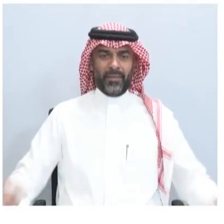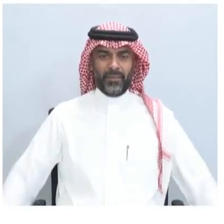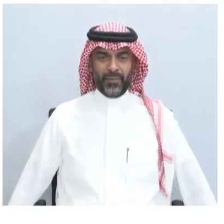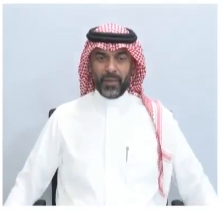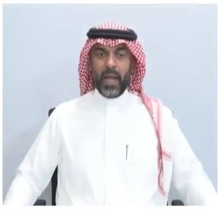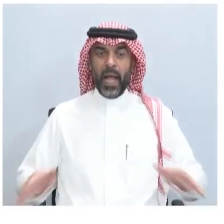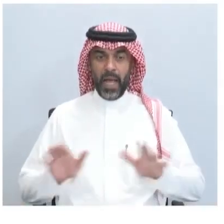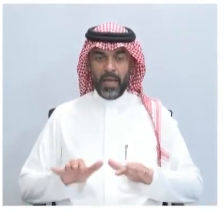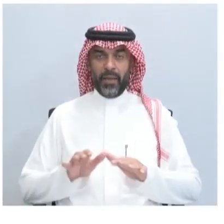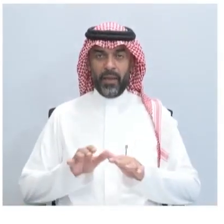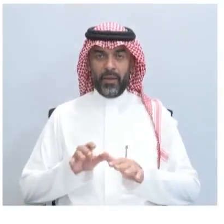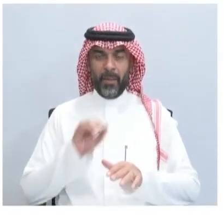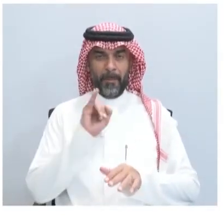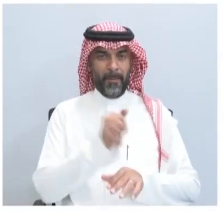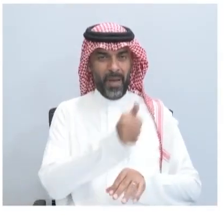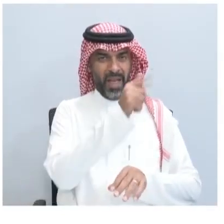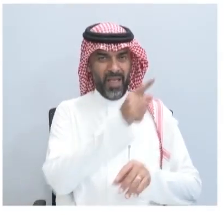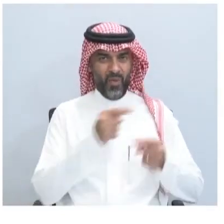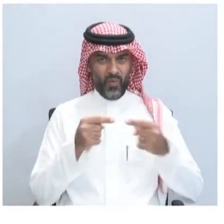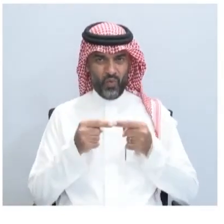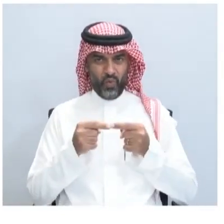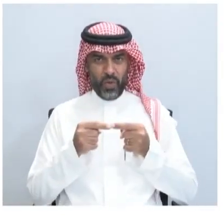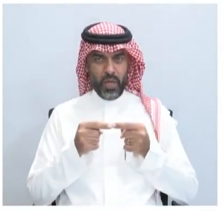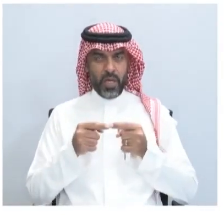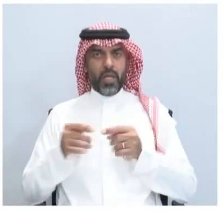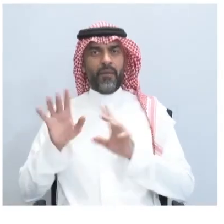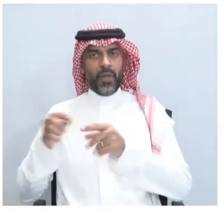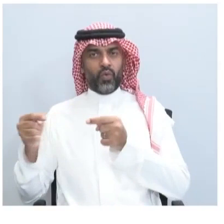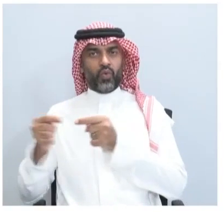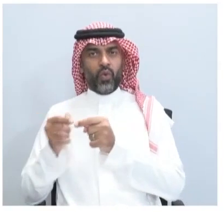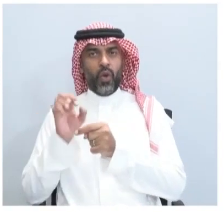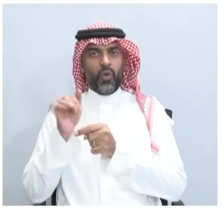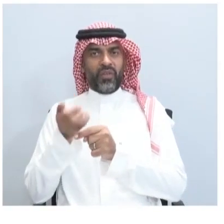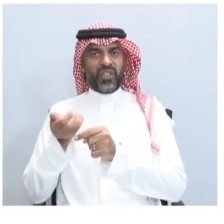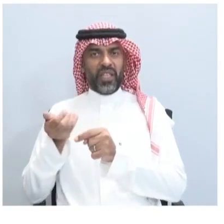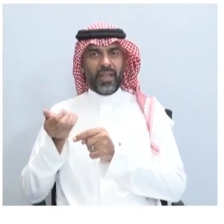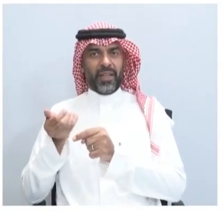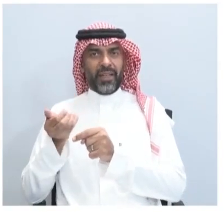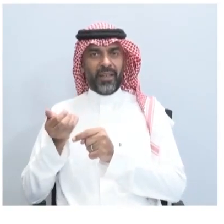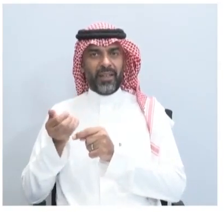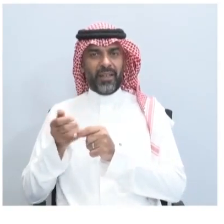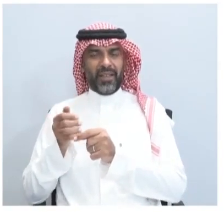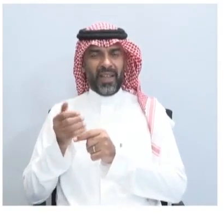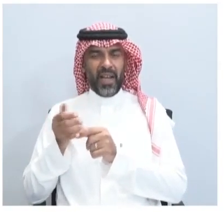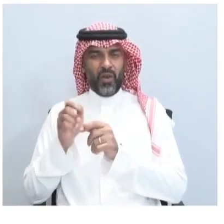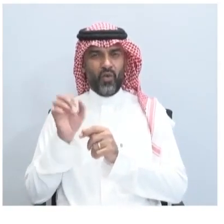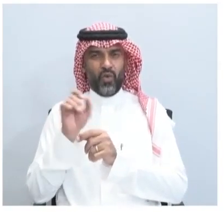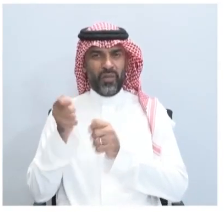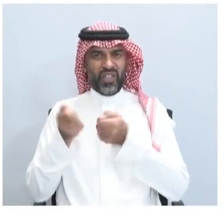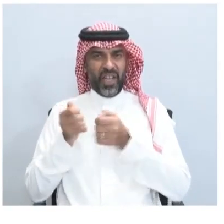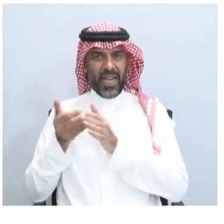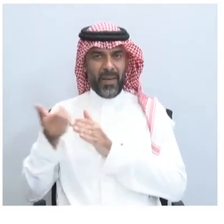كذلك ما الموصوله توصل بحروف الجر قبلها وهي الباء واللام